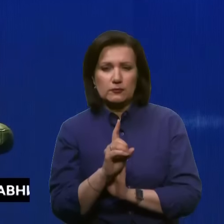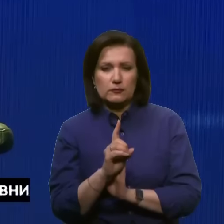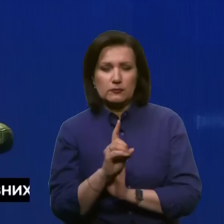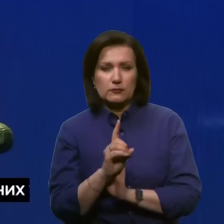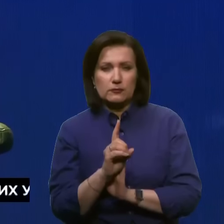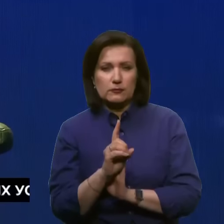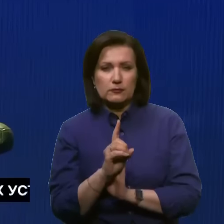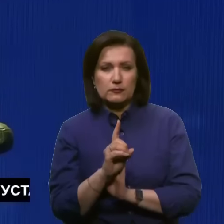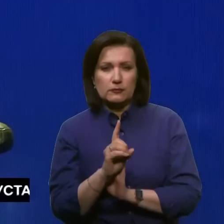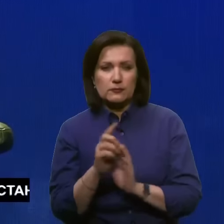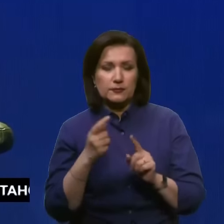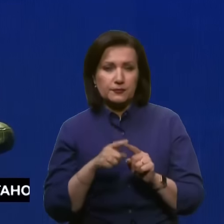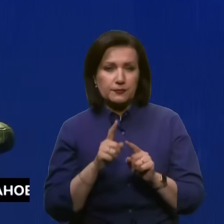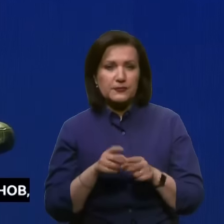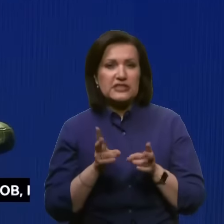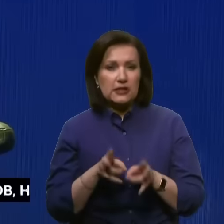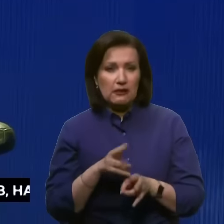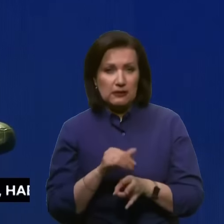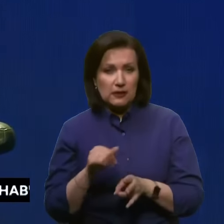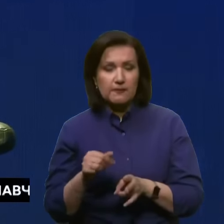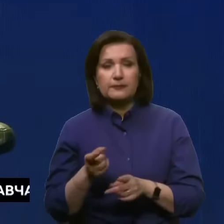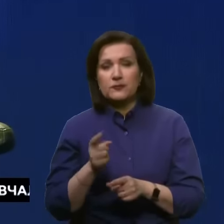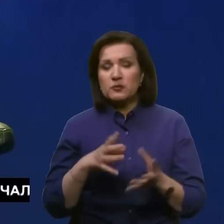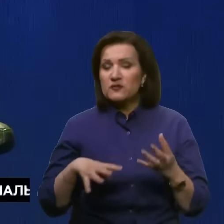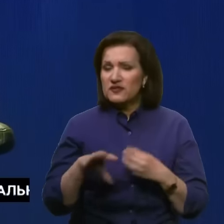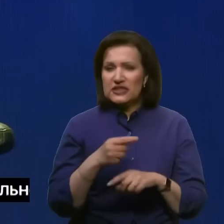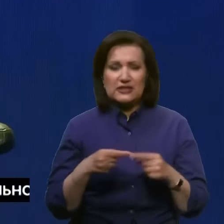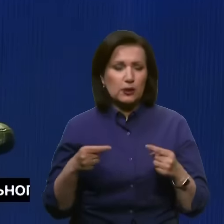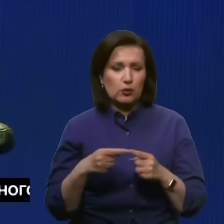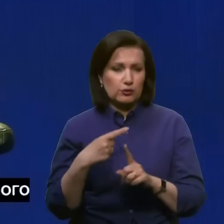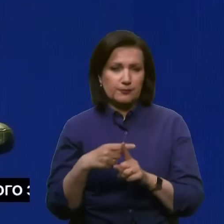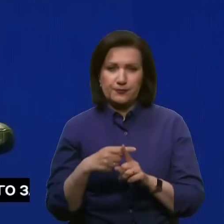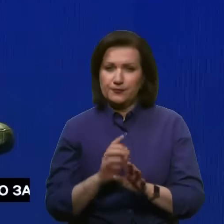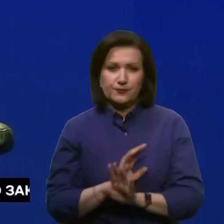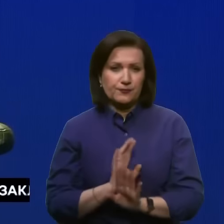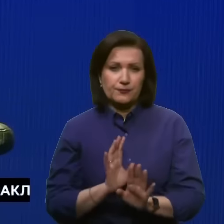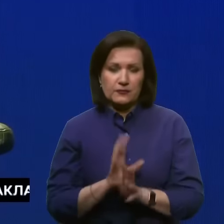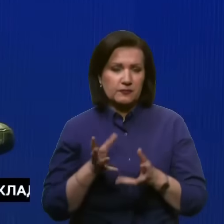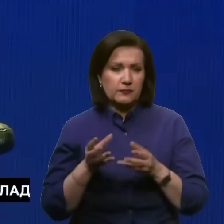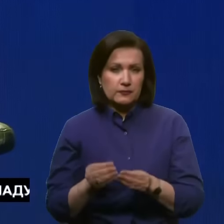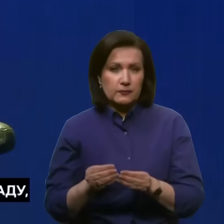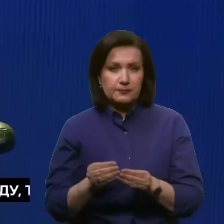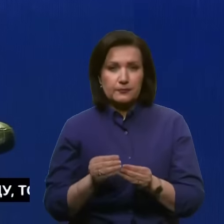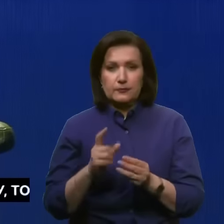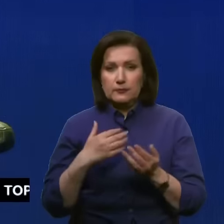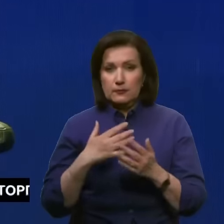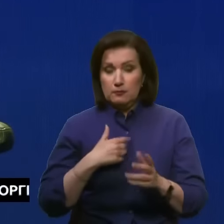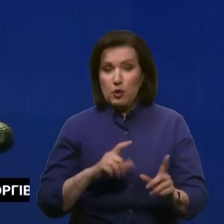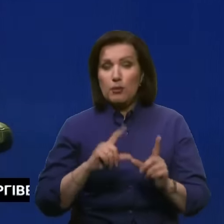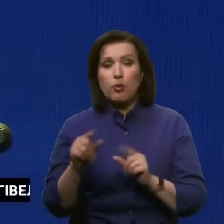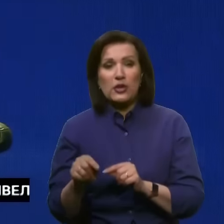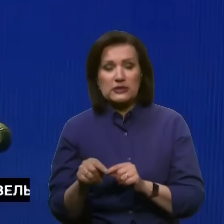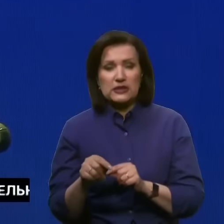на початку цієї трагедії. І тому все це точно не позитивно впливає. Що стосується моєї